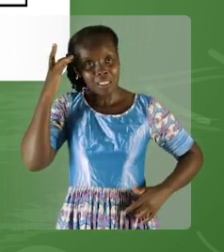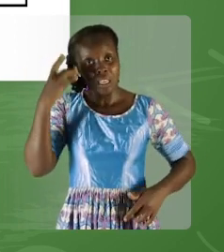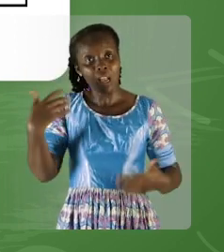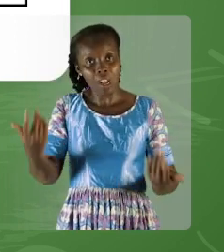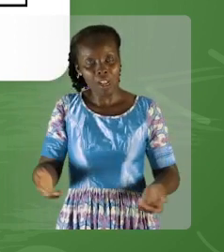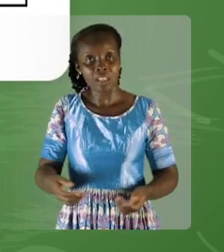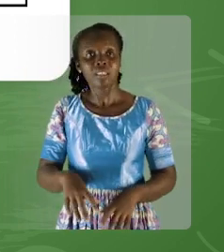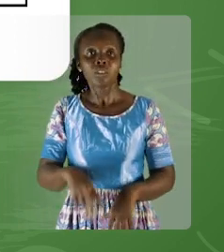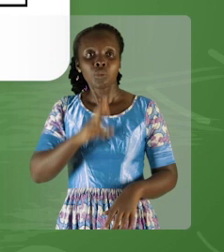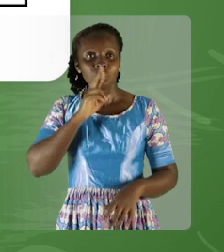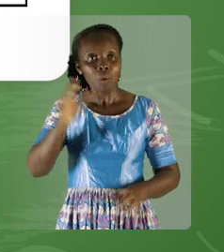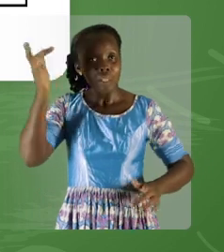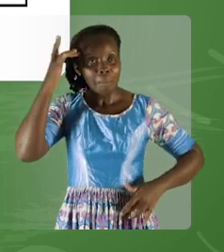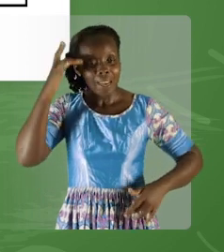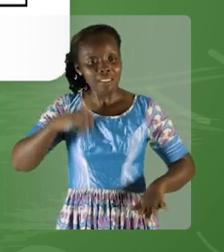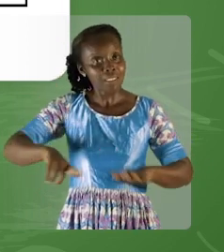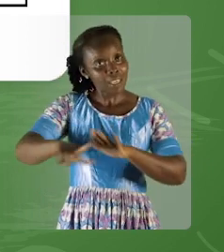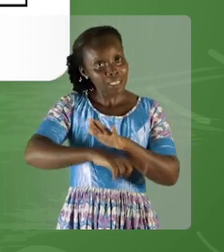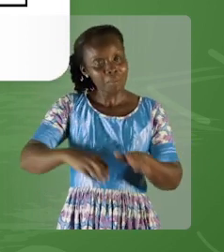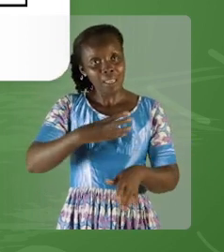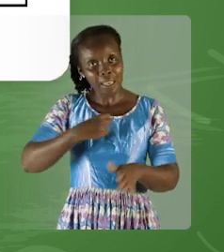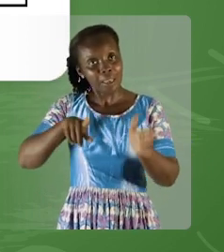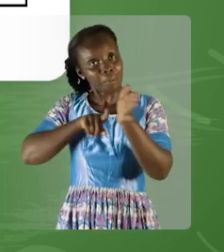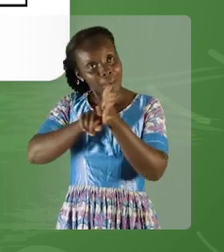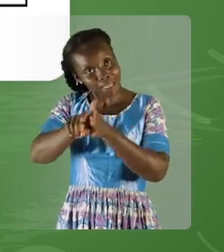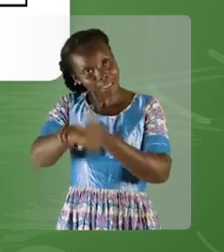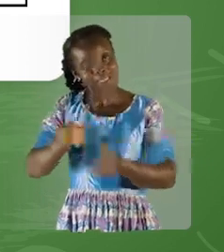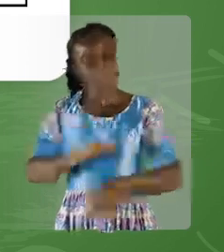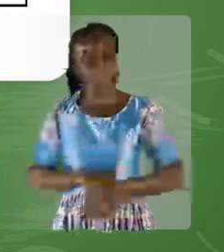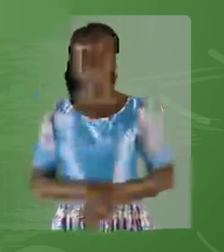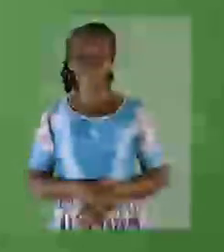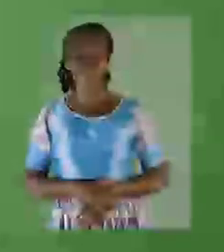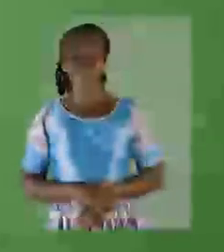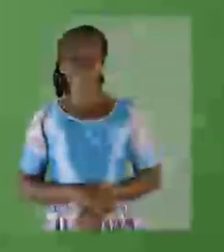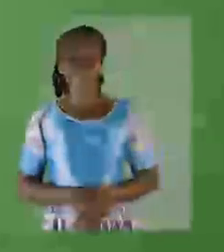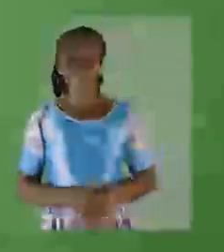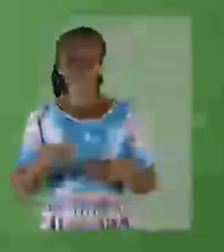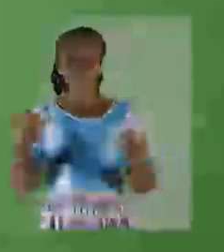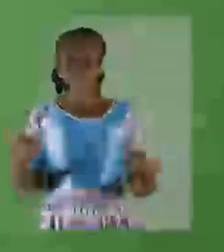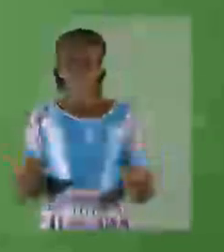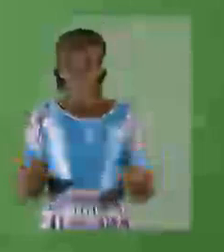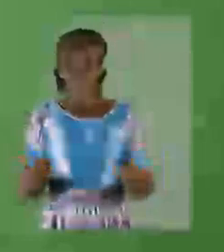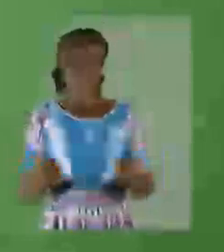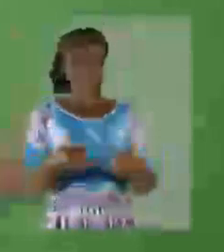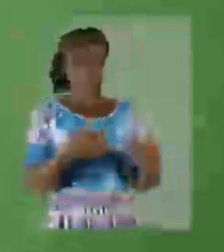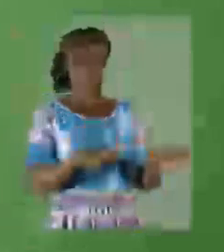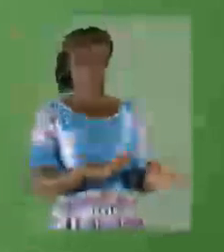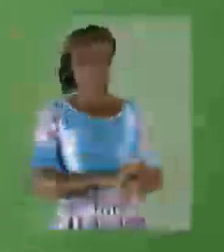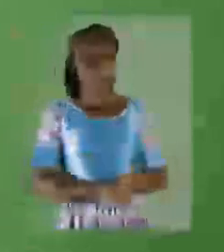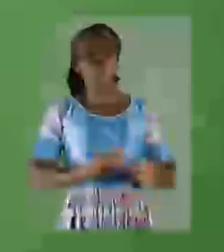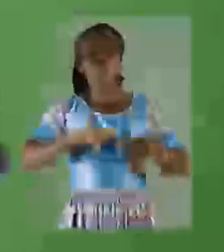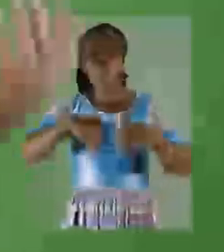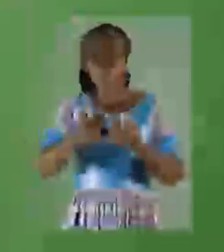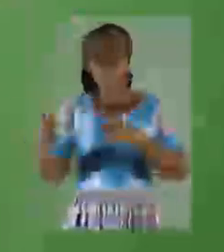des maladies endémiques et parasitaires. Bien, pour lutter maintenant contre